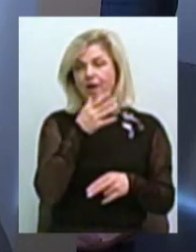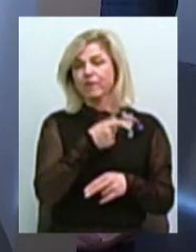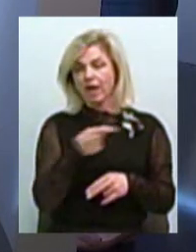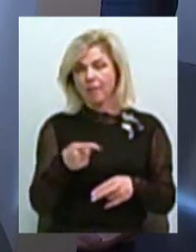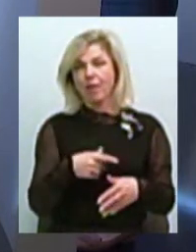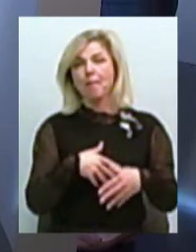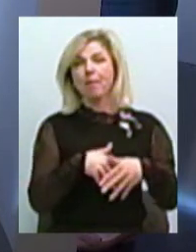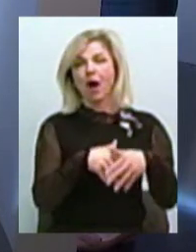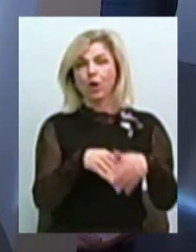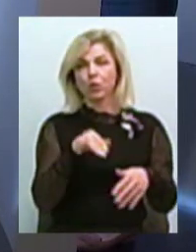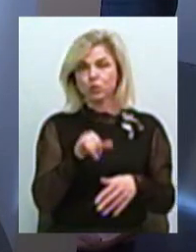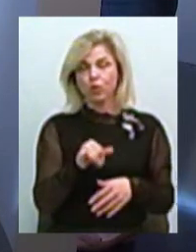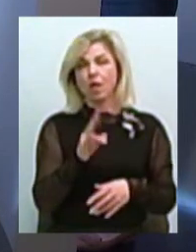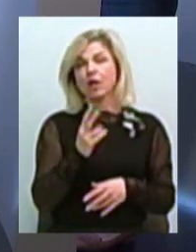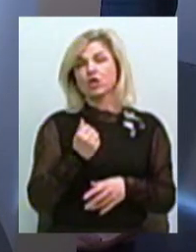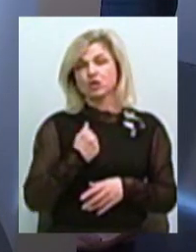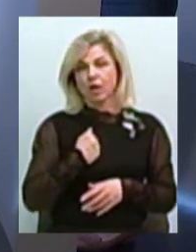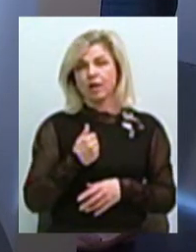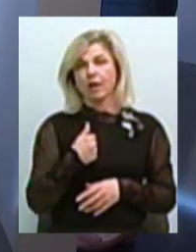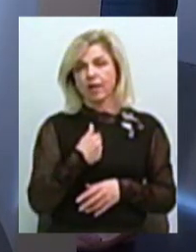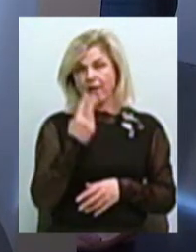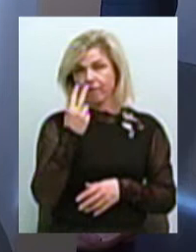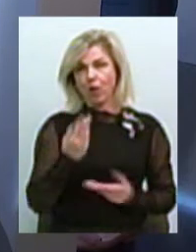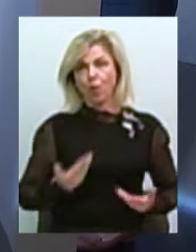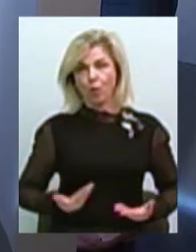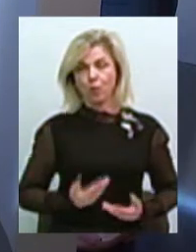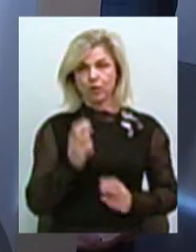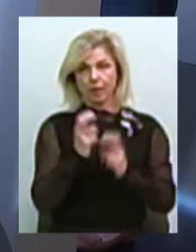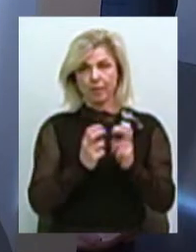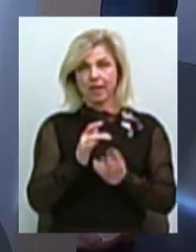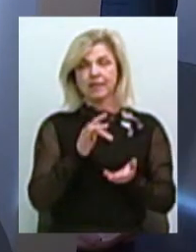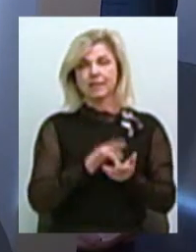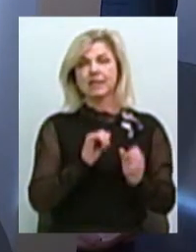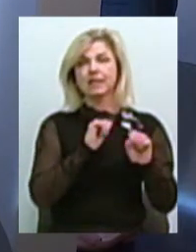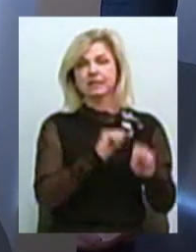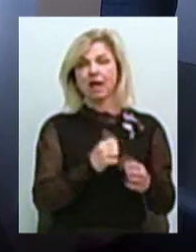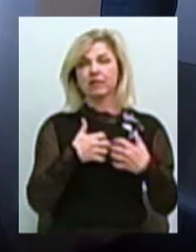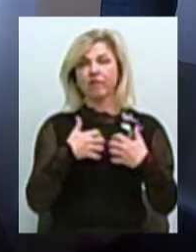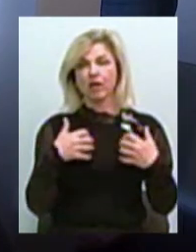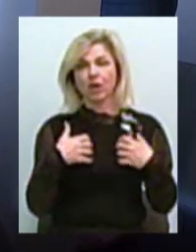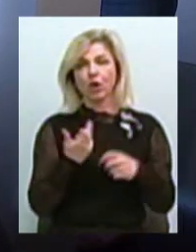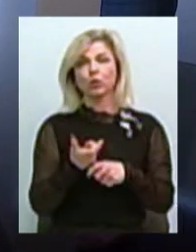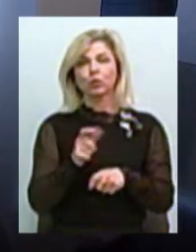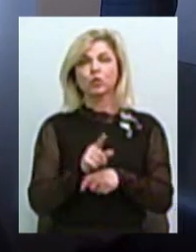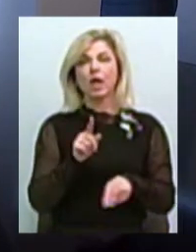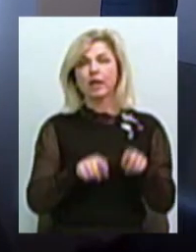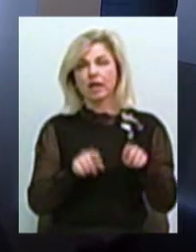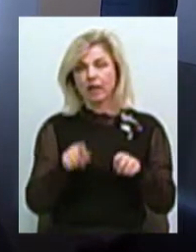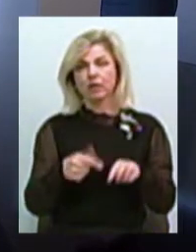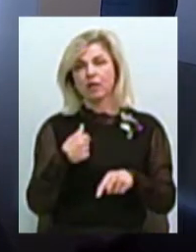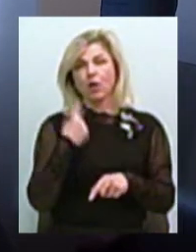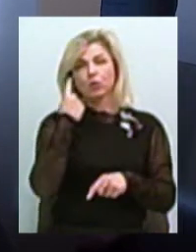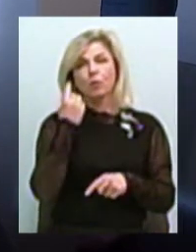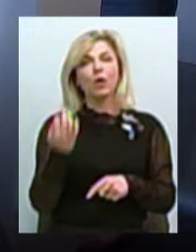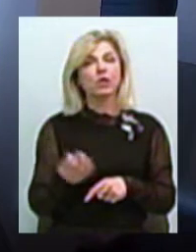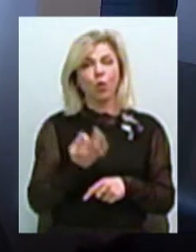Про це ми говорили. На превеликий жаль, як я бачу, комунальне підприємство, Центр захисту тварин, дуже рідко, а навіть мені здається, що